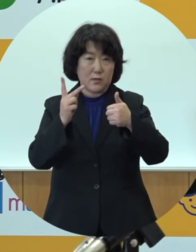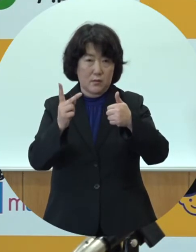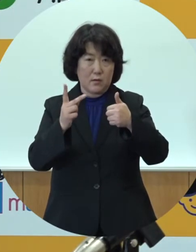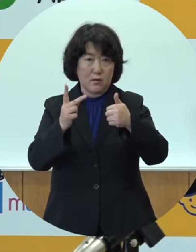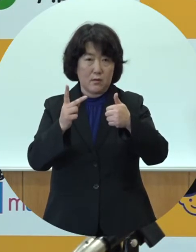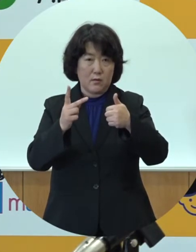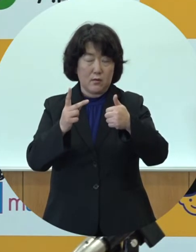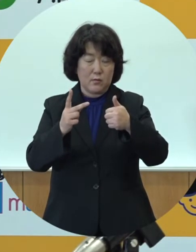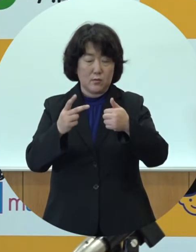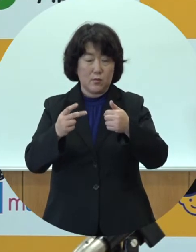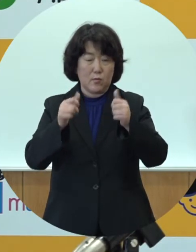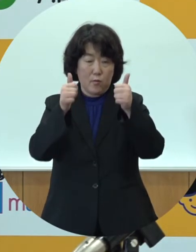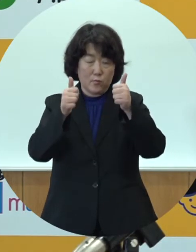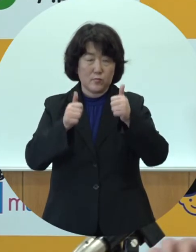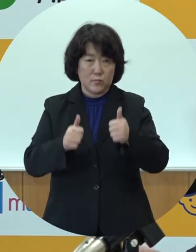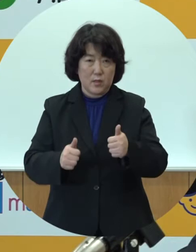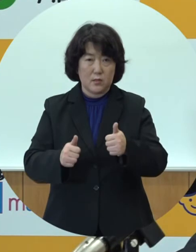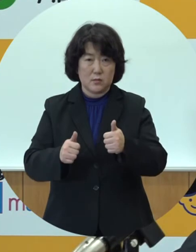も可能となってございます。